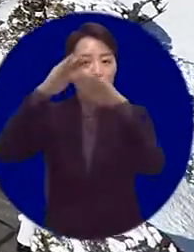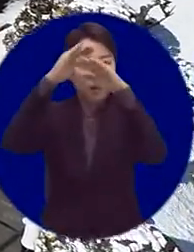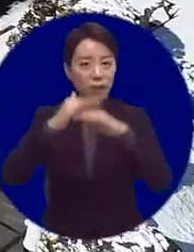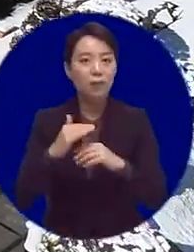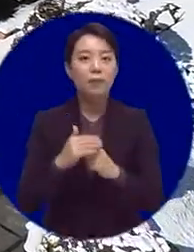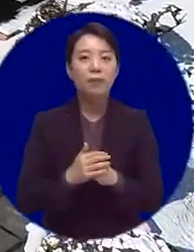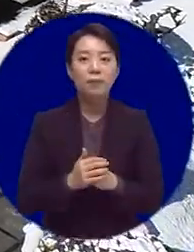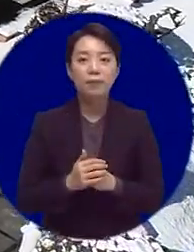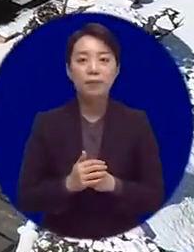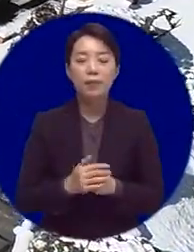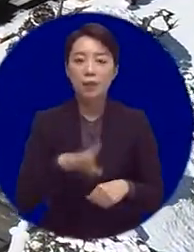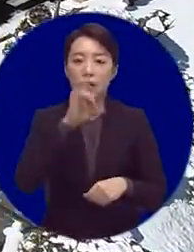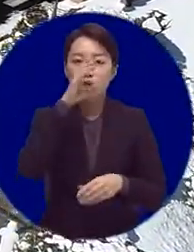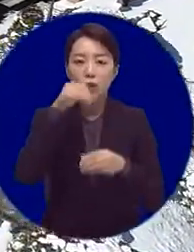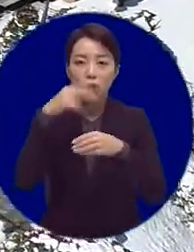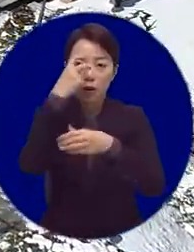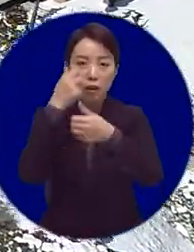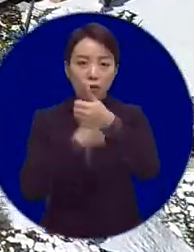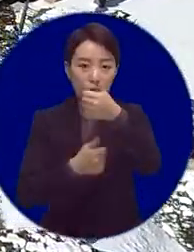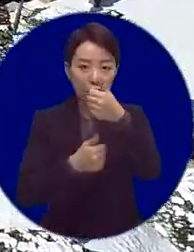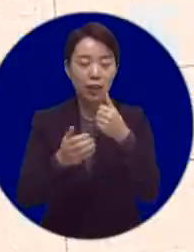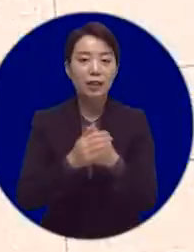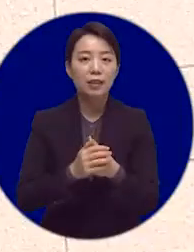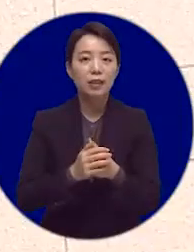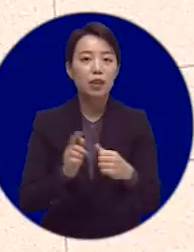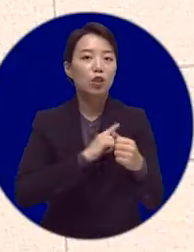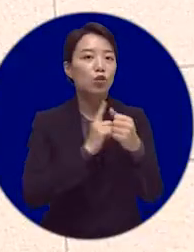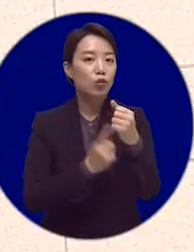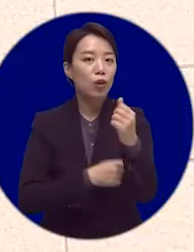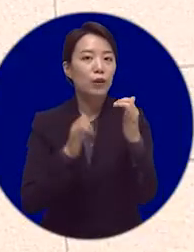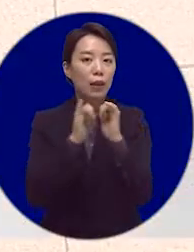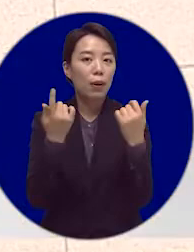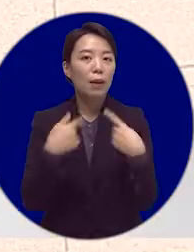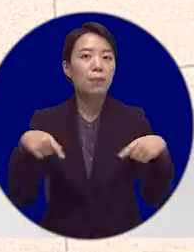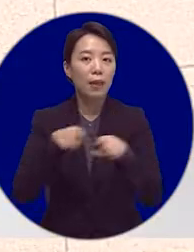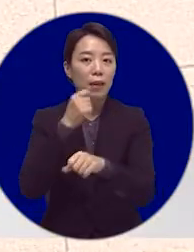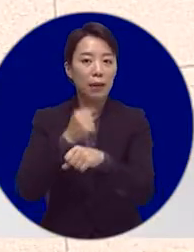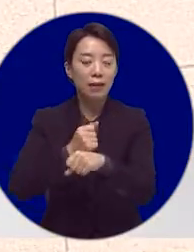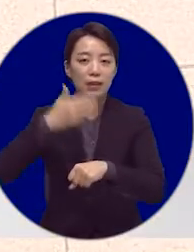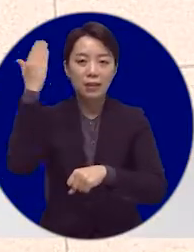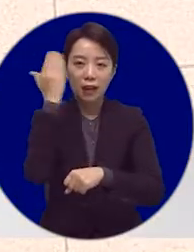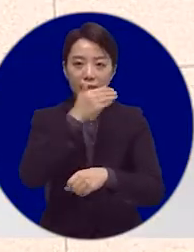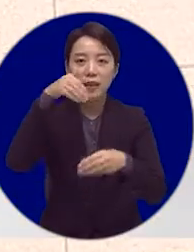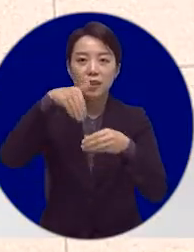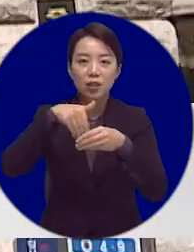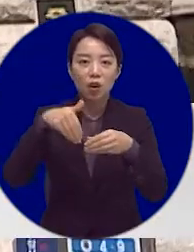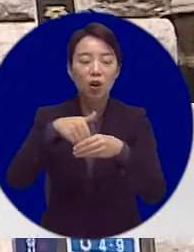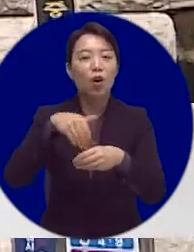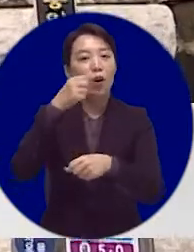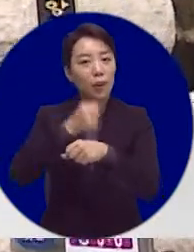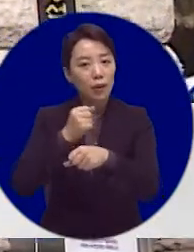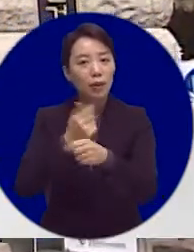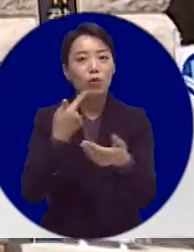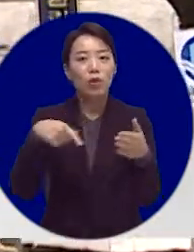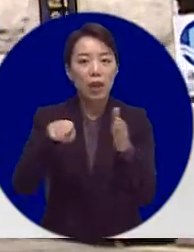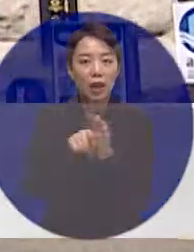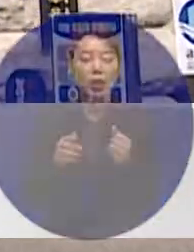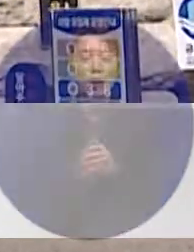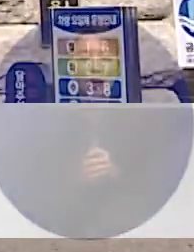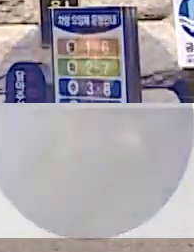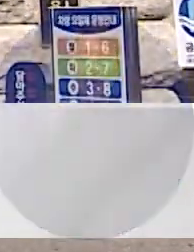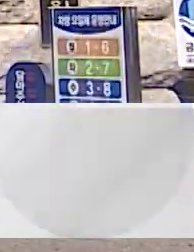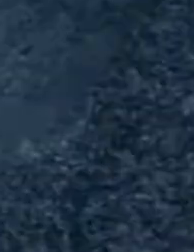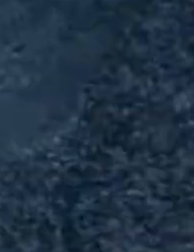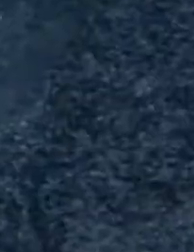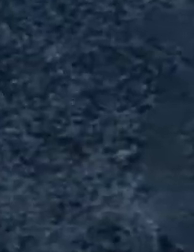중앙선거관리위원회는 유권자와 함께 만드는 깨끗한 사이버 선거 문화 조성을 위해 인터넷 언론사와 이용자의 적극 협조를